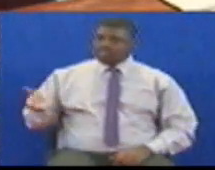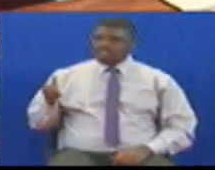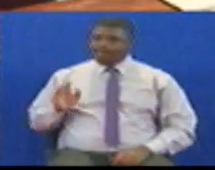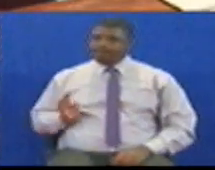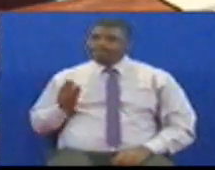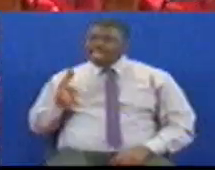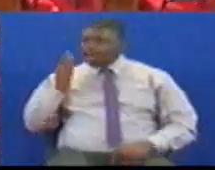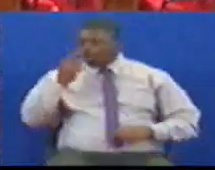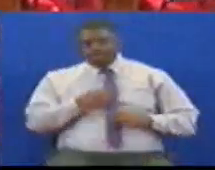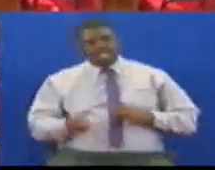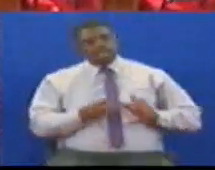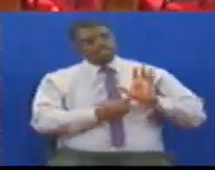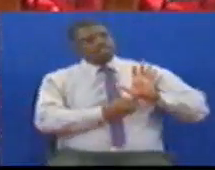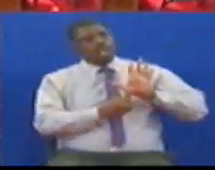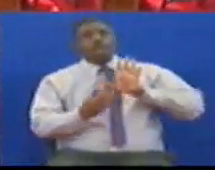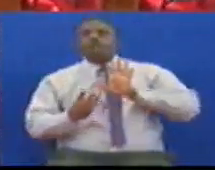bilioni